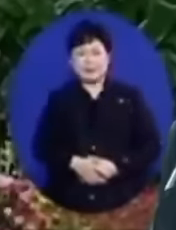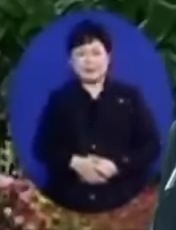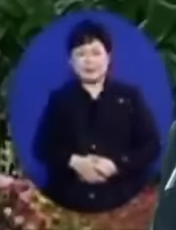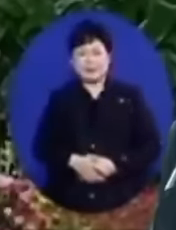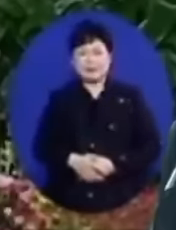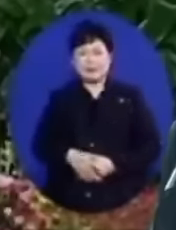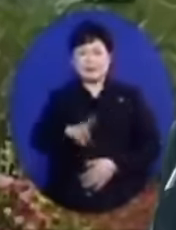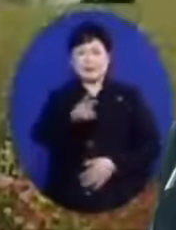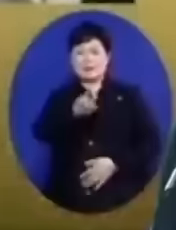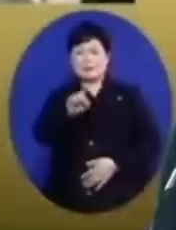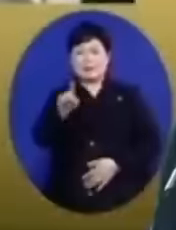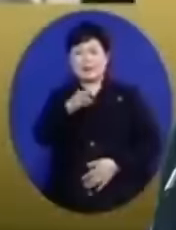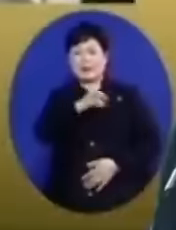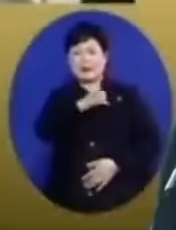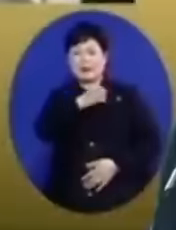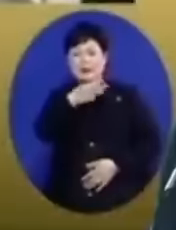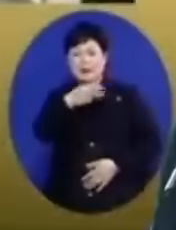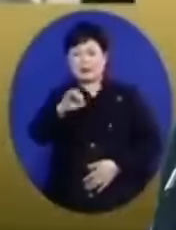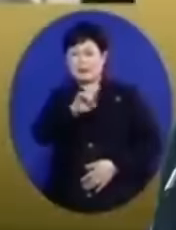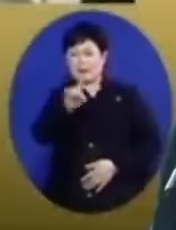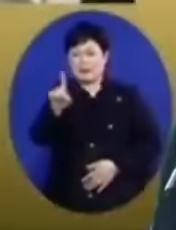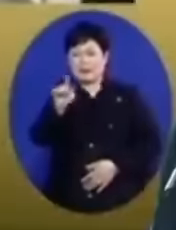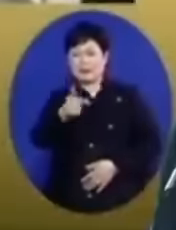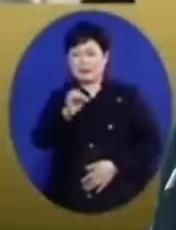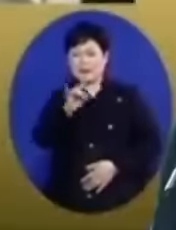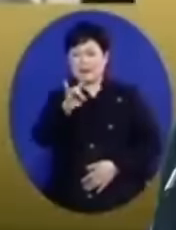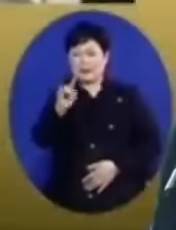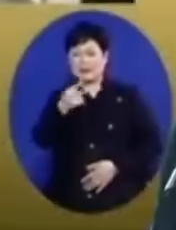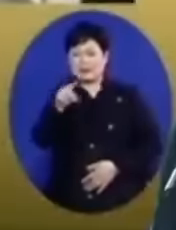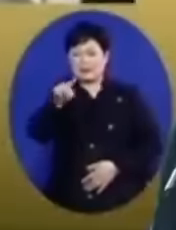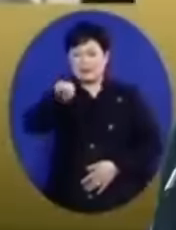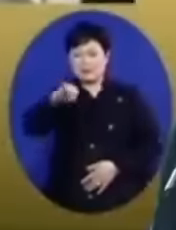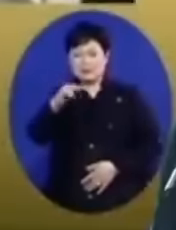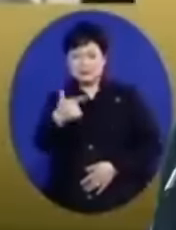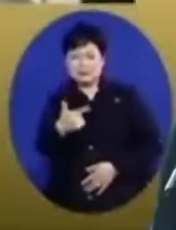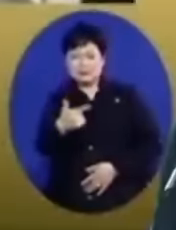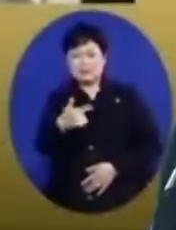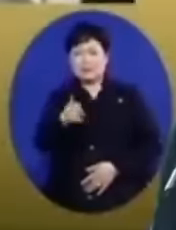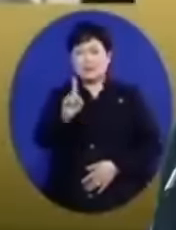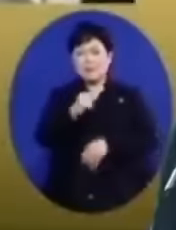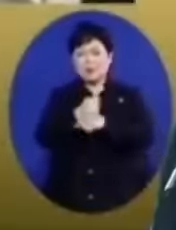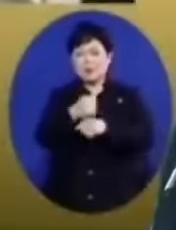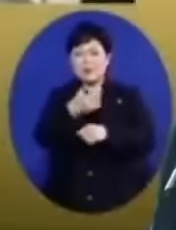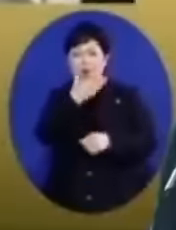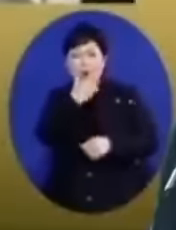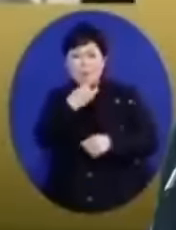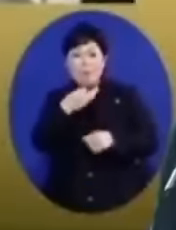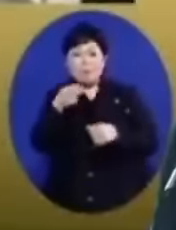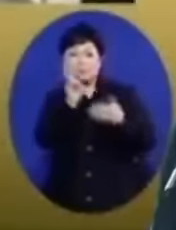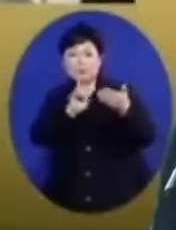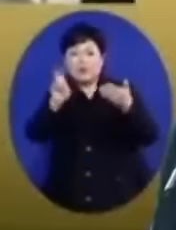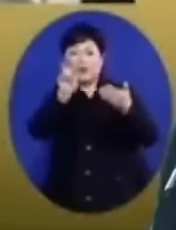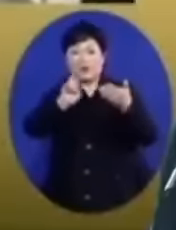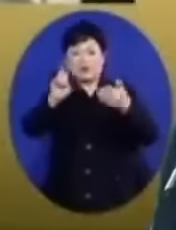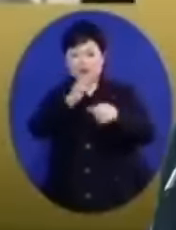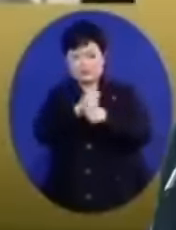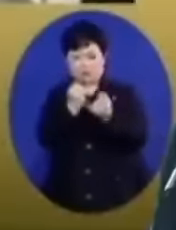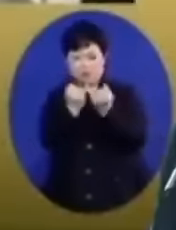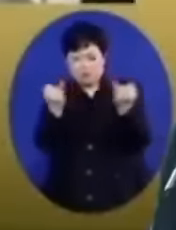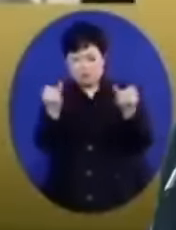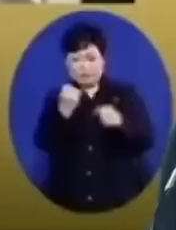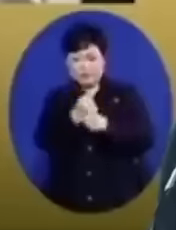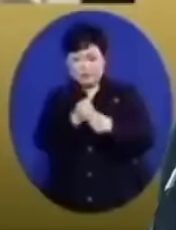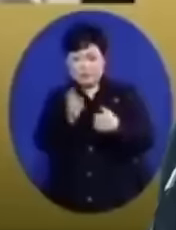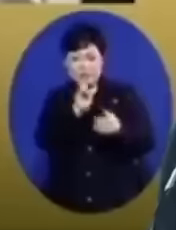마리안 안디슨은 미국의 유명한 복음 가수인 것입니다. 여러분 중에 마리안 안디슨이 부르는